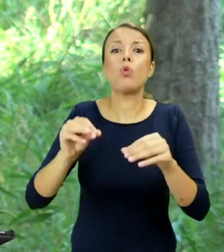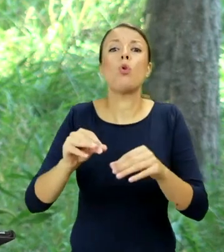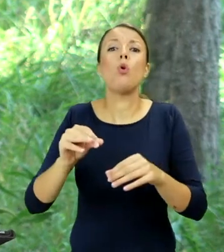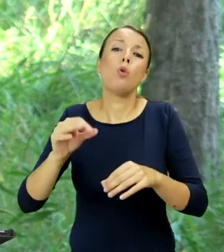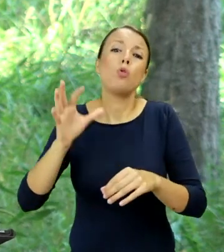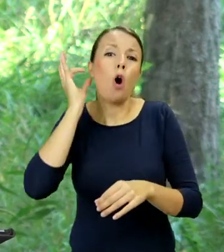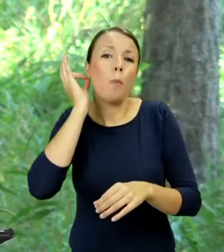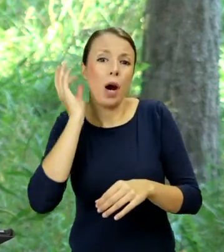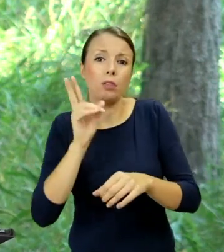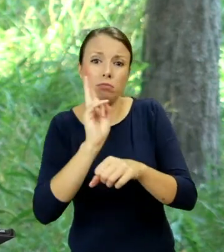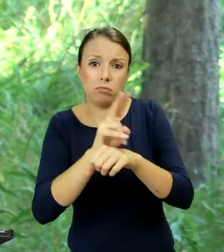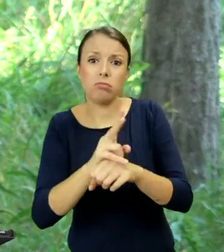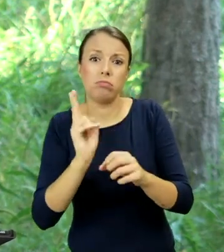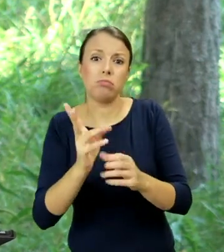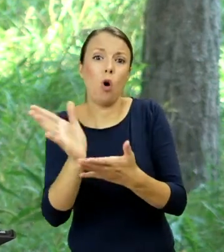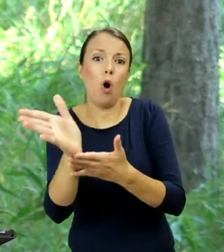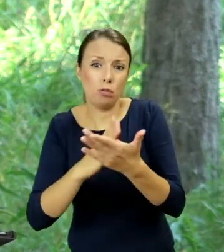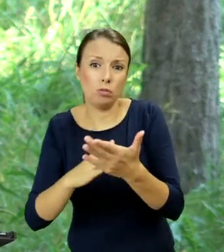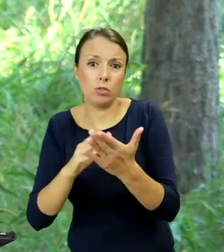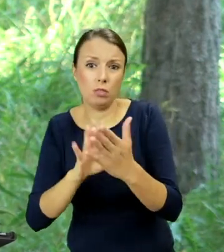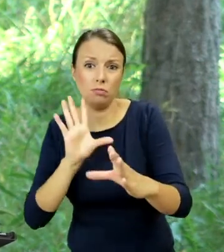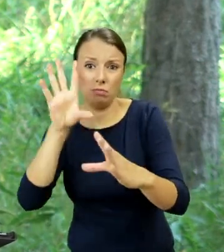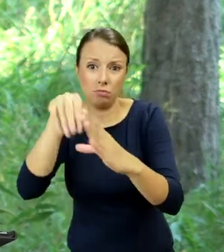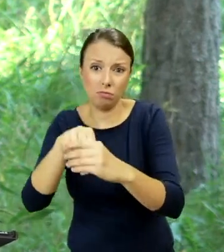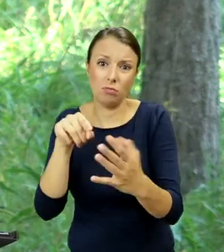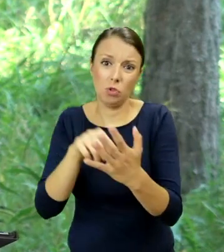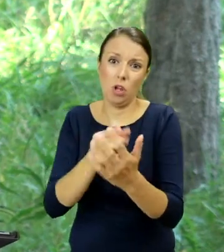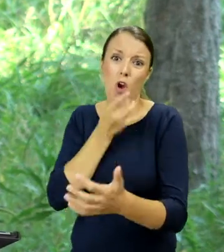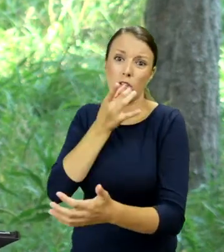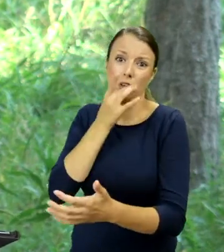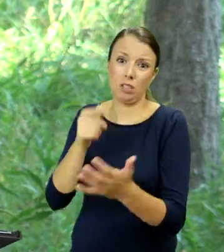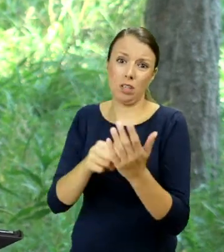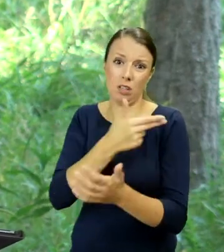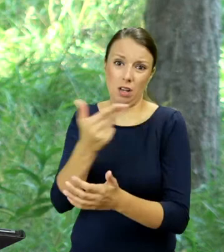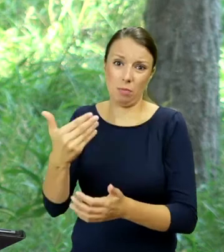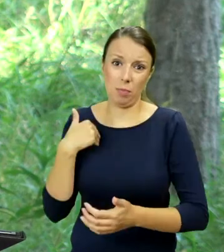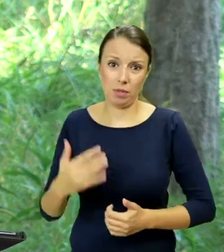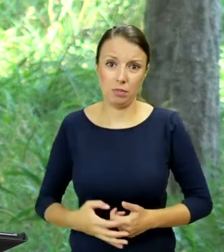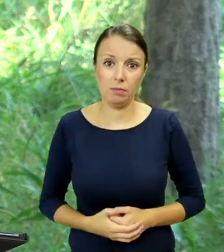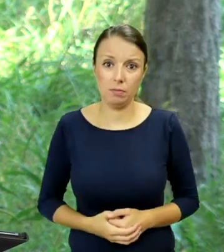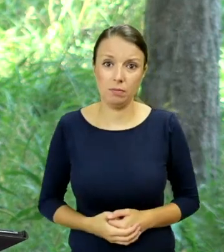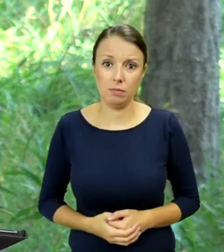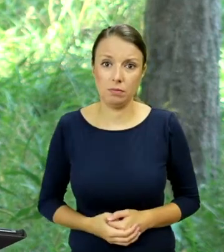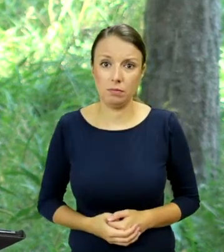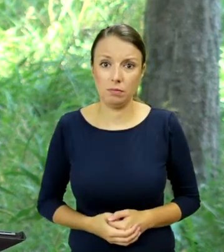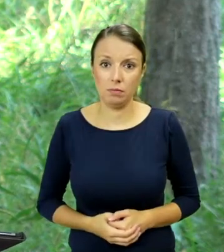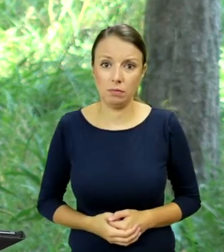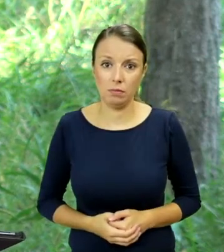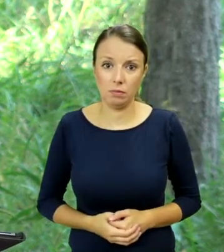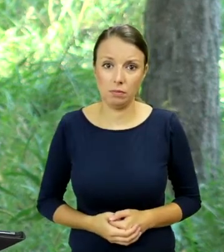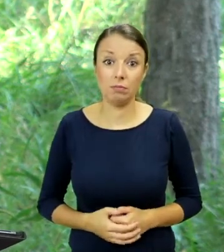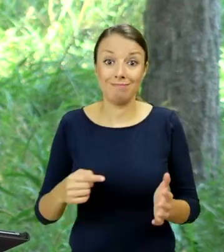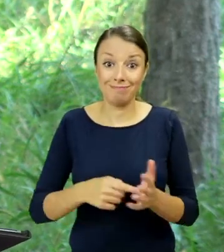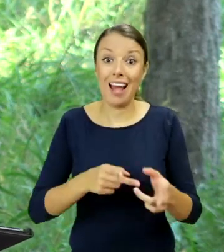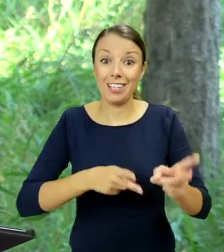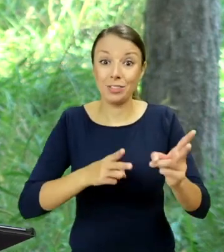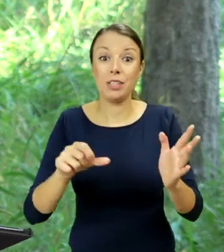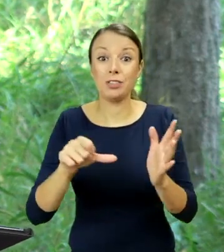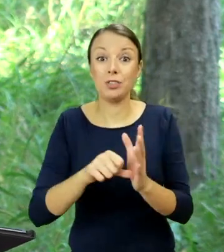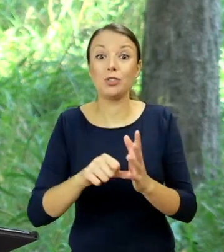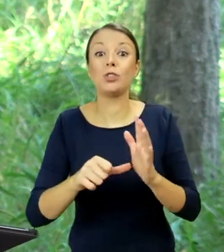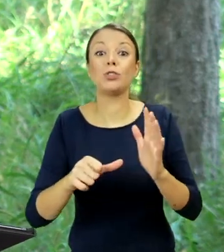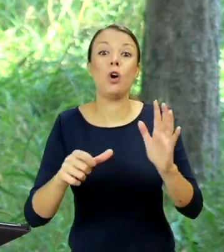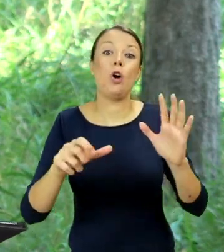przy regularnych oddziałach i to też doprowadziło do tego, że kiedy w listopadzie 18 roku w